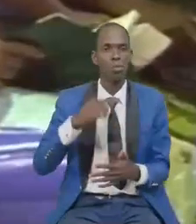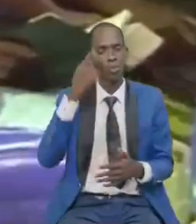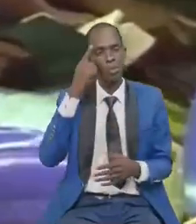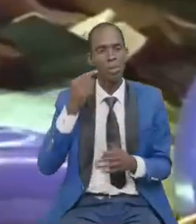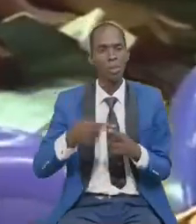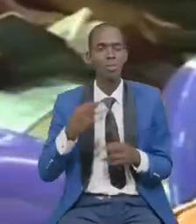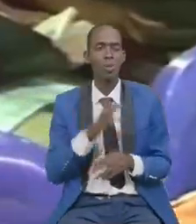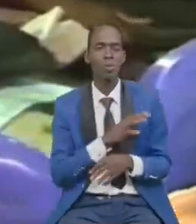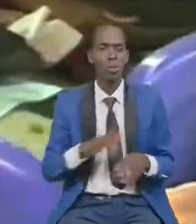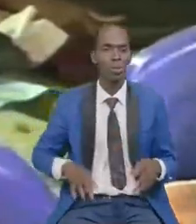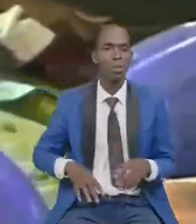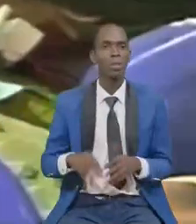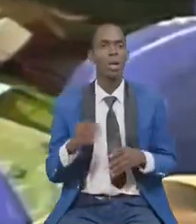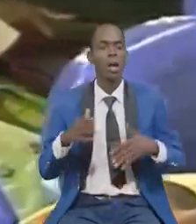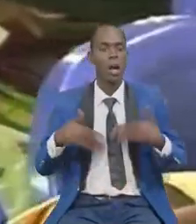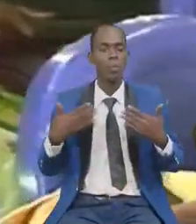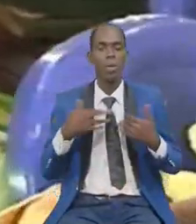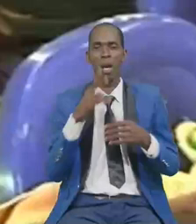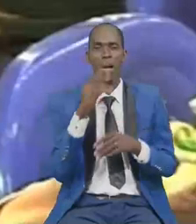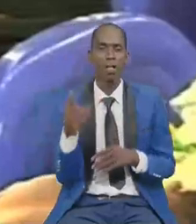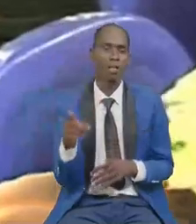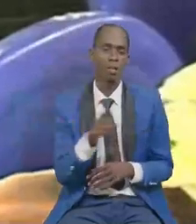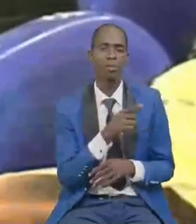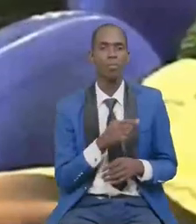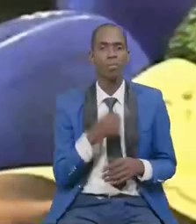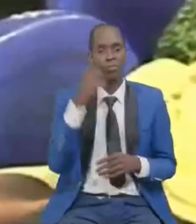le nom de Christ, vous êtes heureux.